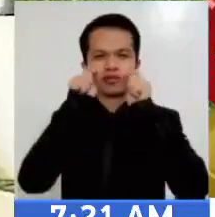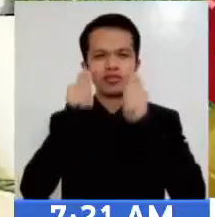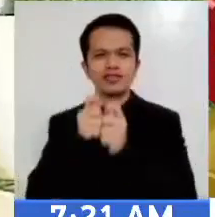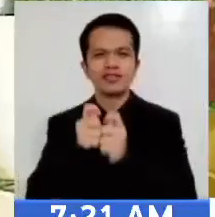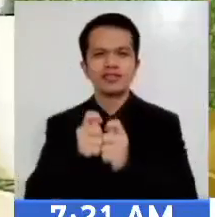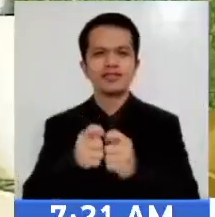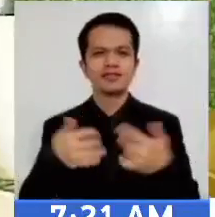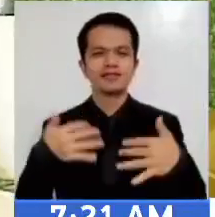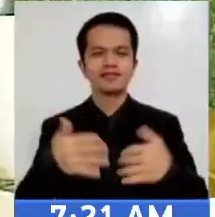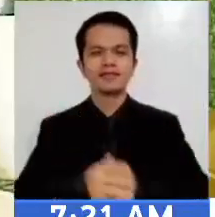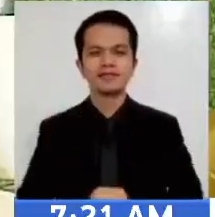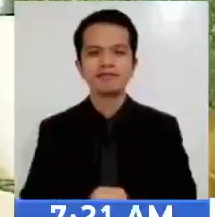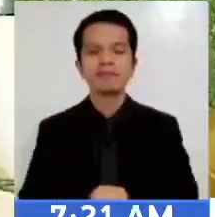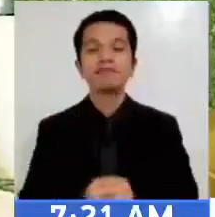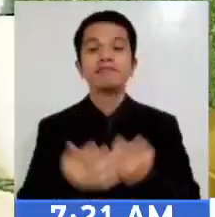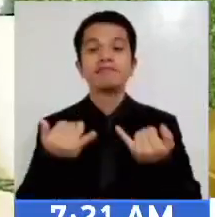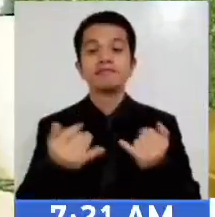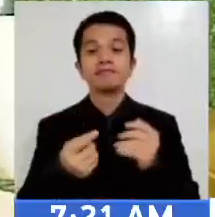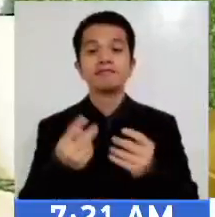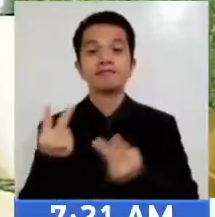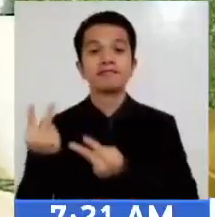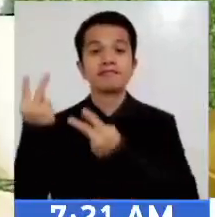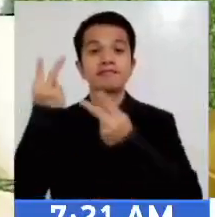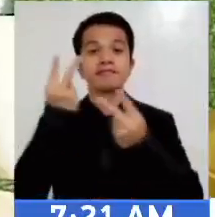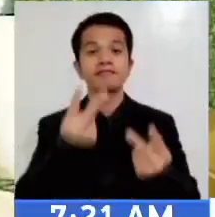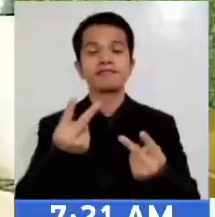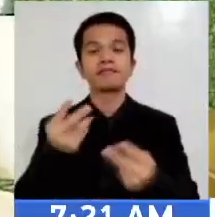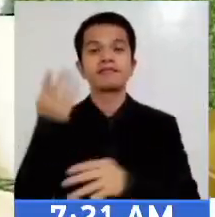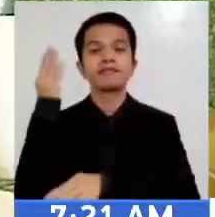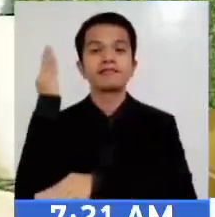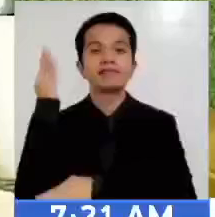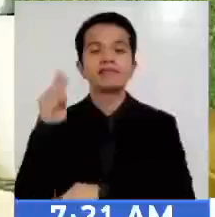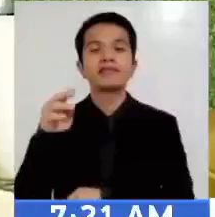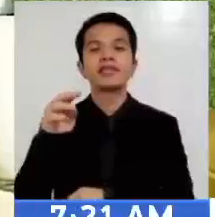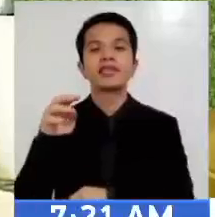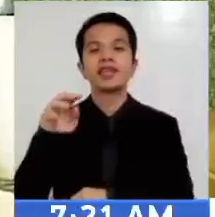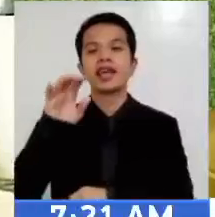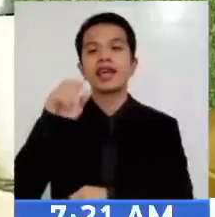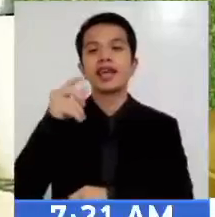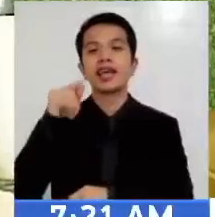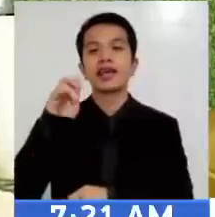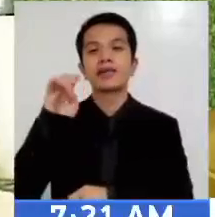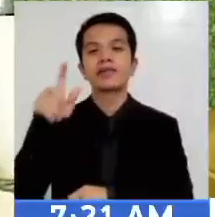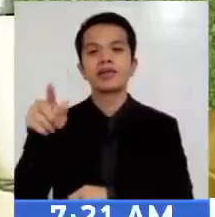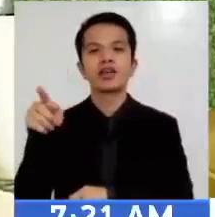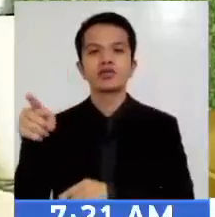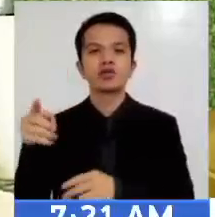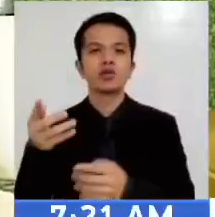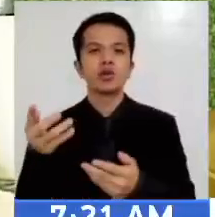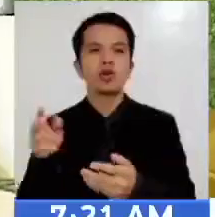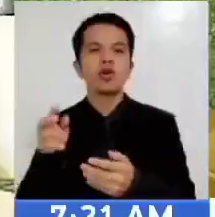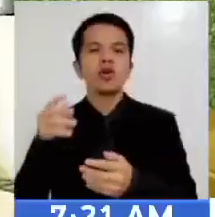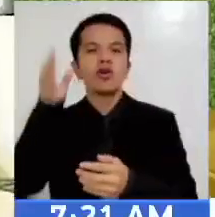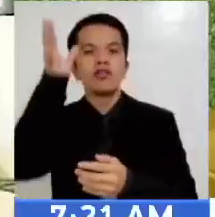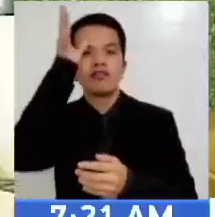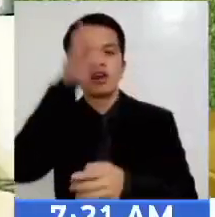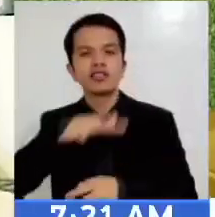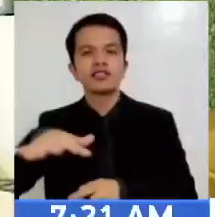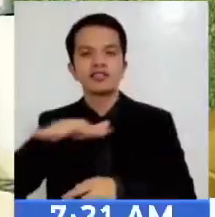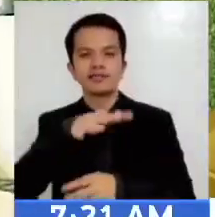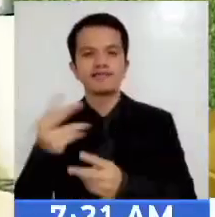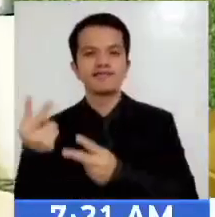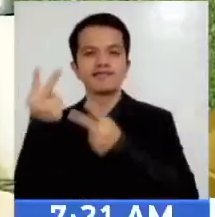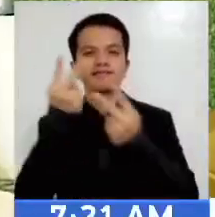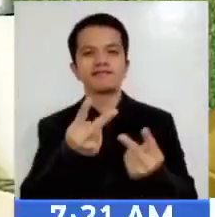Samantala ito, binisita naman ni Phil-Am Miss Universe Arbenay Gabriel ang lugar kung saan lumaki ang kanyang ama sa Barangay 743 sa